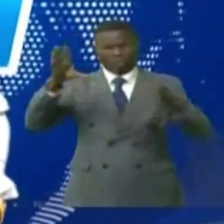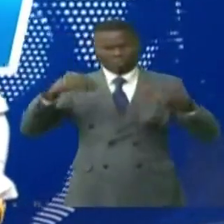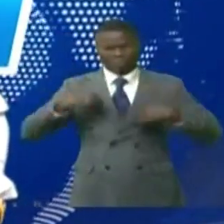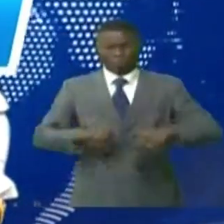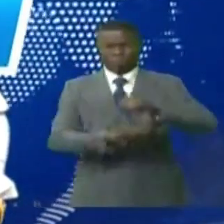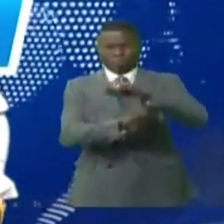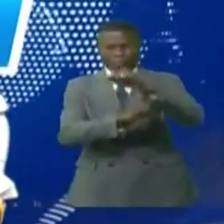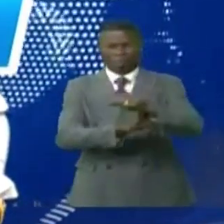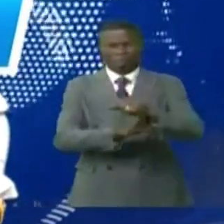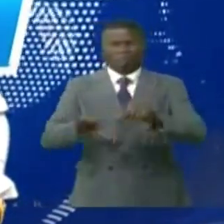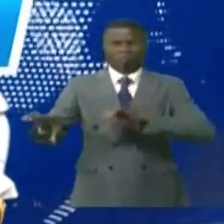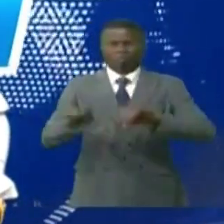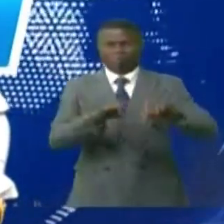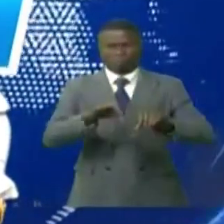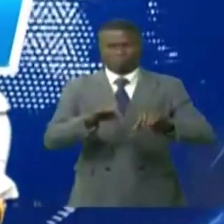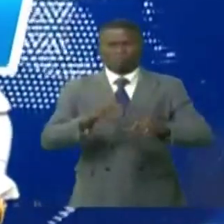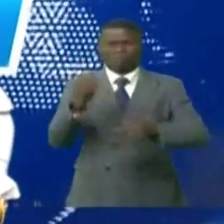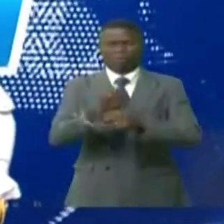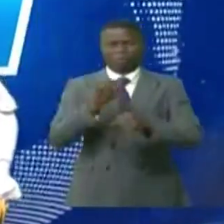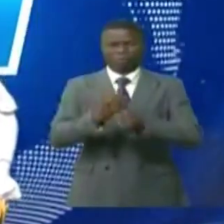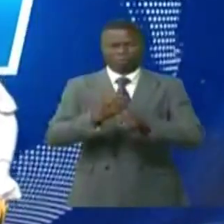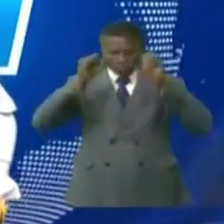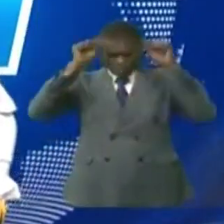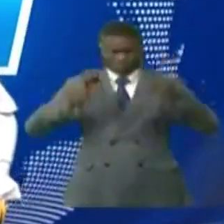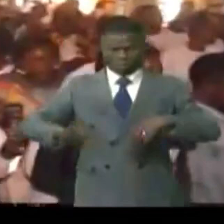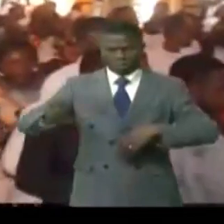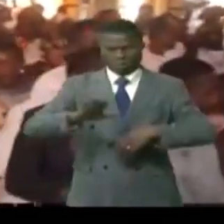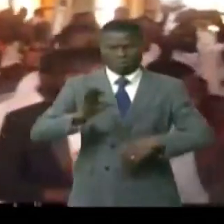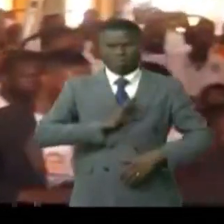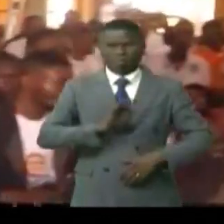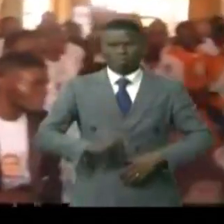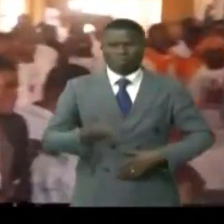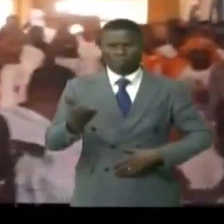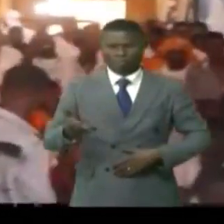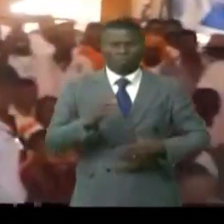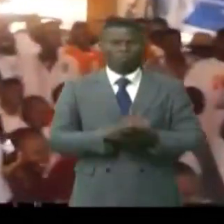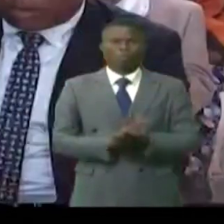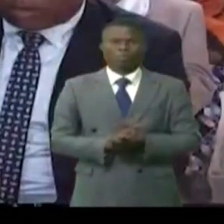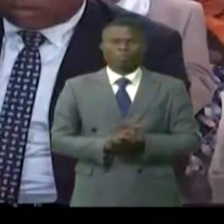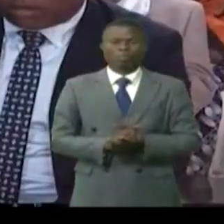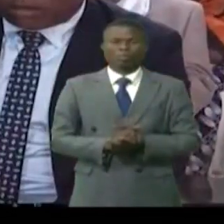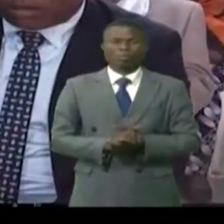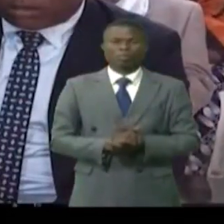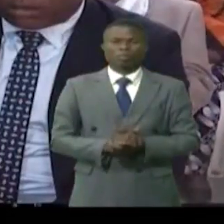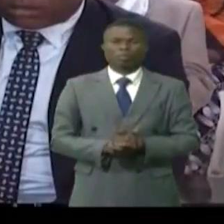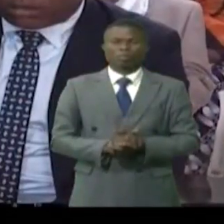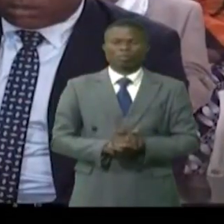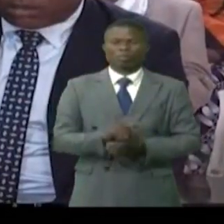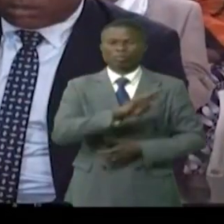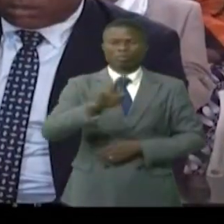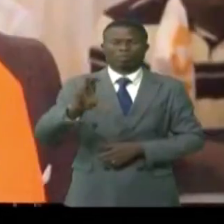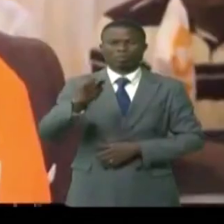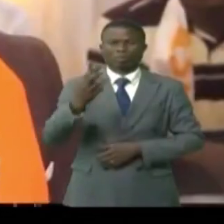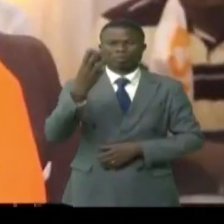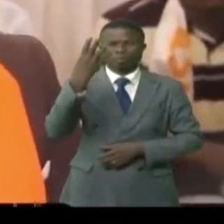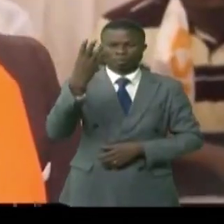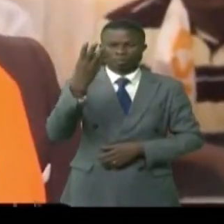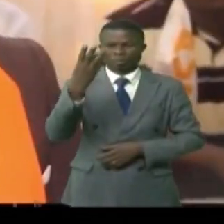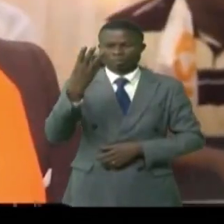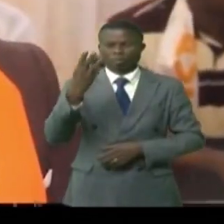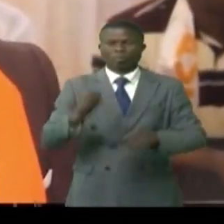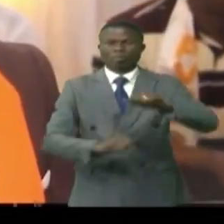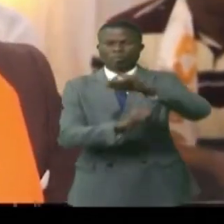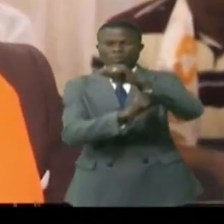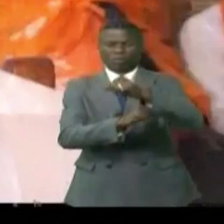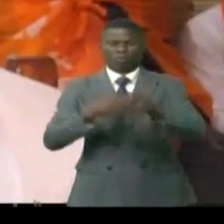son soutien aux actions et réalisations du garant de la nation. Quelques mots de la présidentielle de 2023, le soutien à la